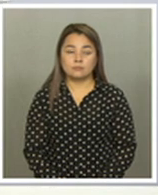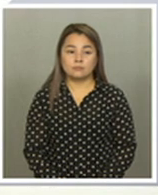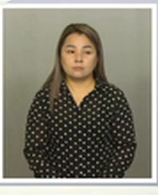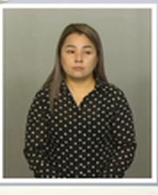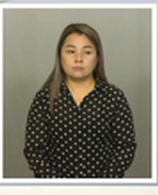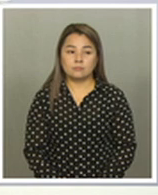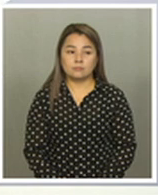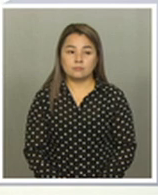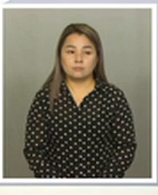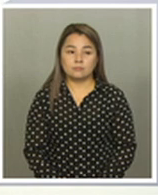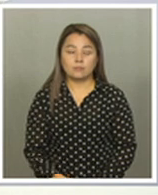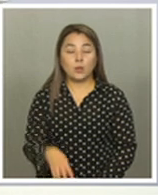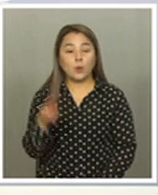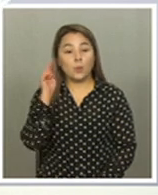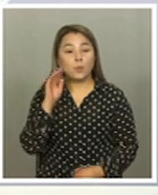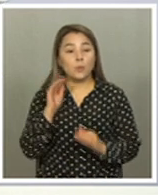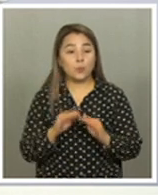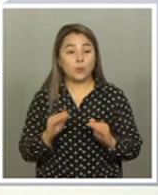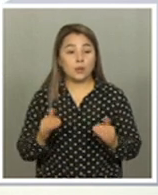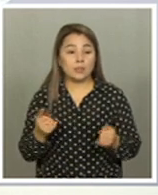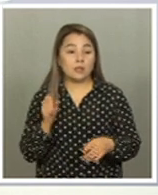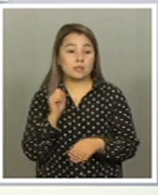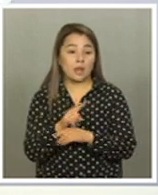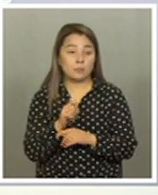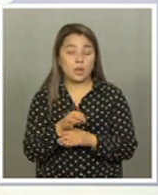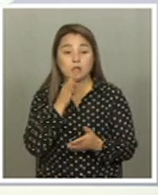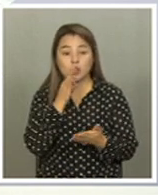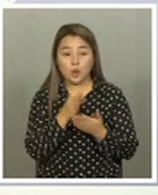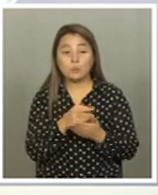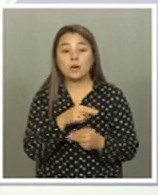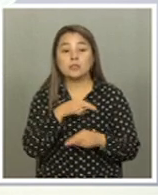Ал енді оқушылар, тапсырманың жауабына назар